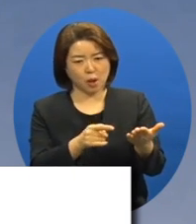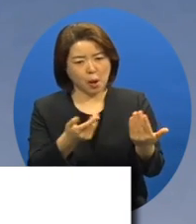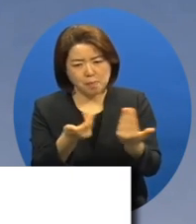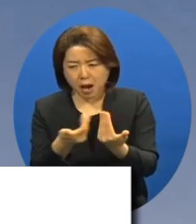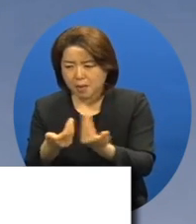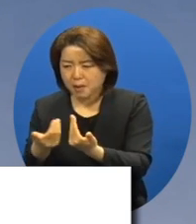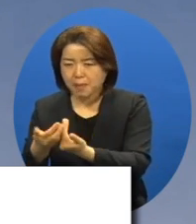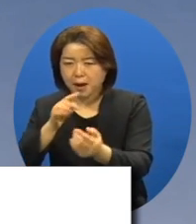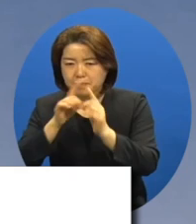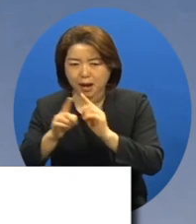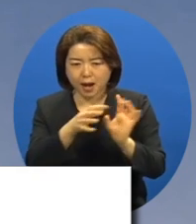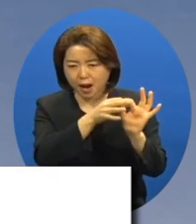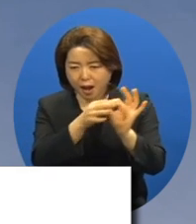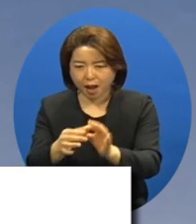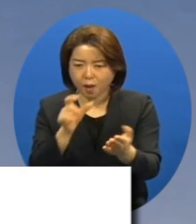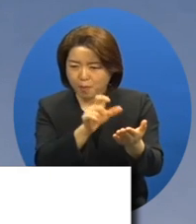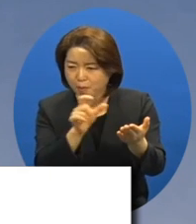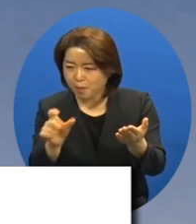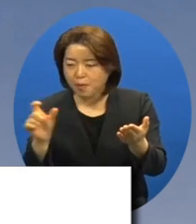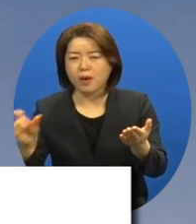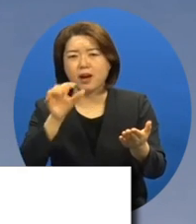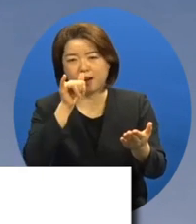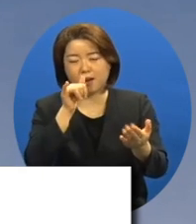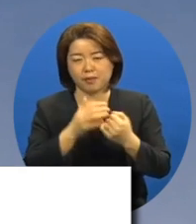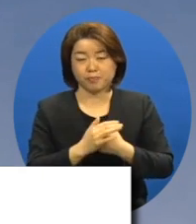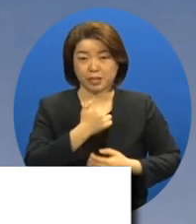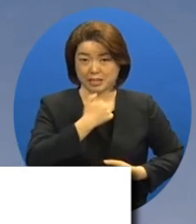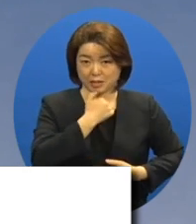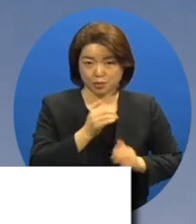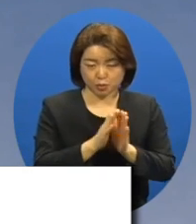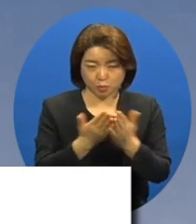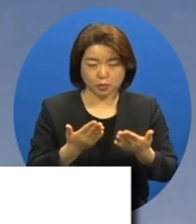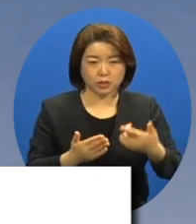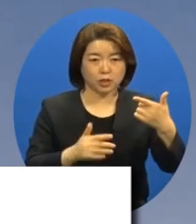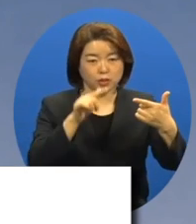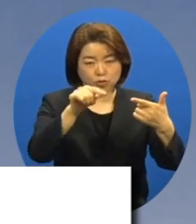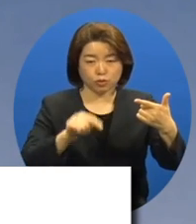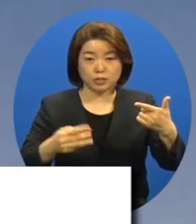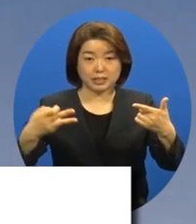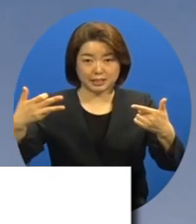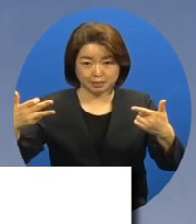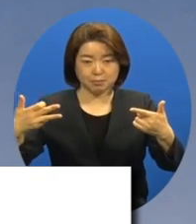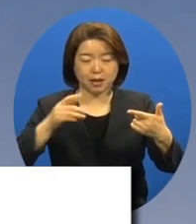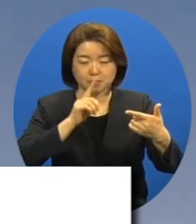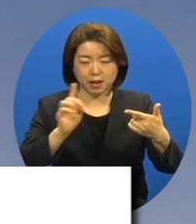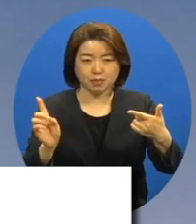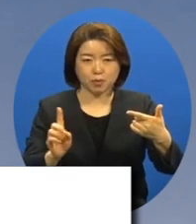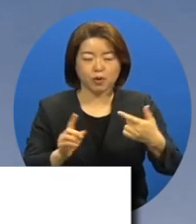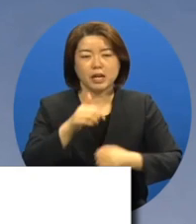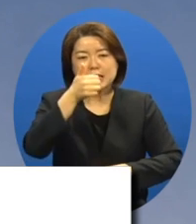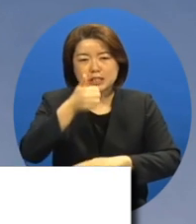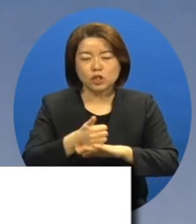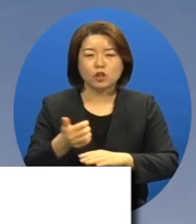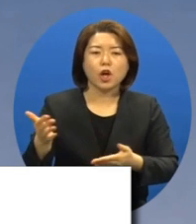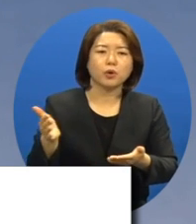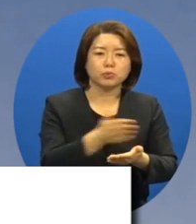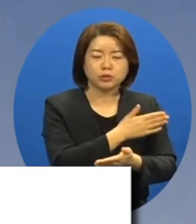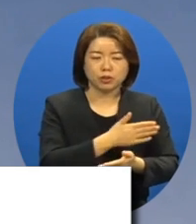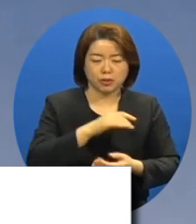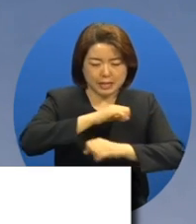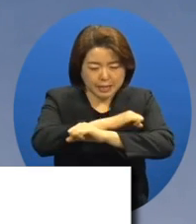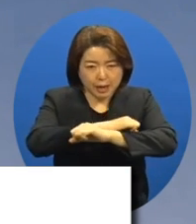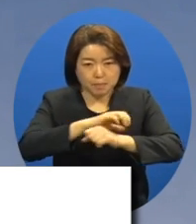것 같은 말씀을 계속하고 있습니다 로마서 6장 18절에 죄로 부터 해방되어